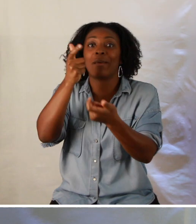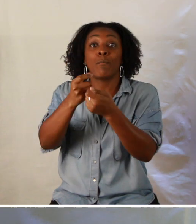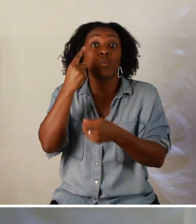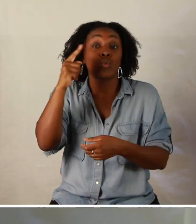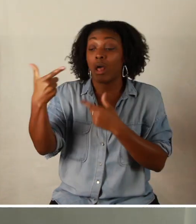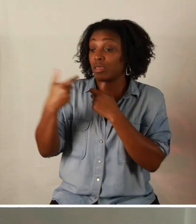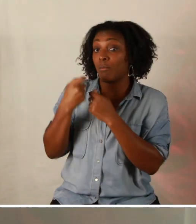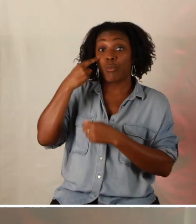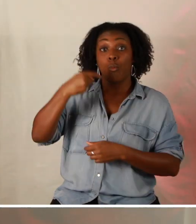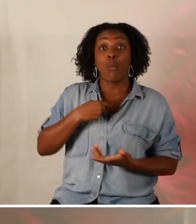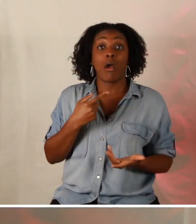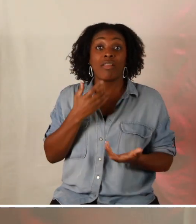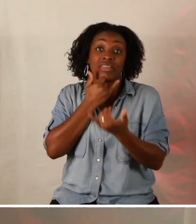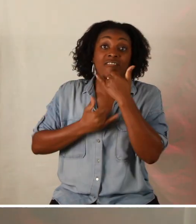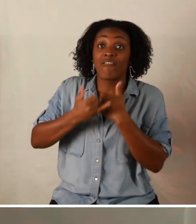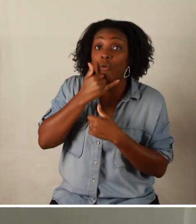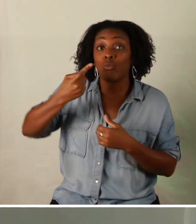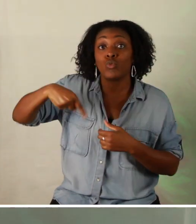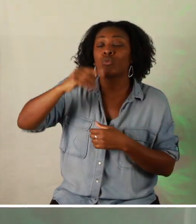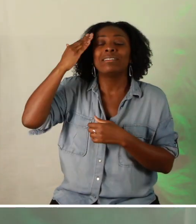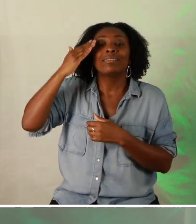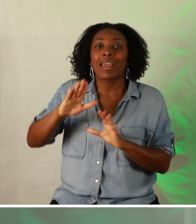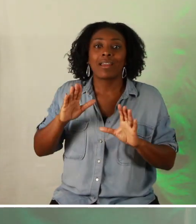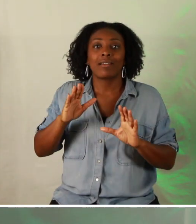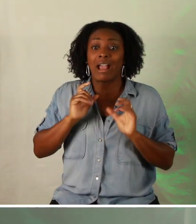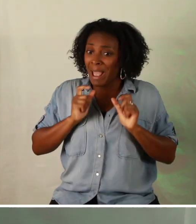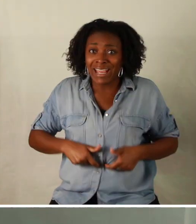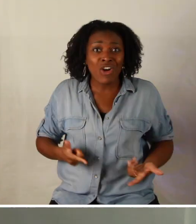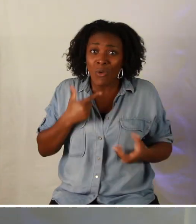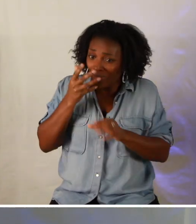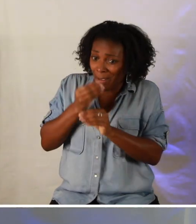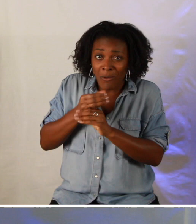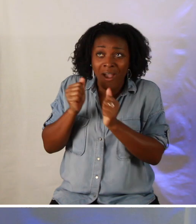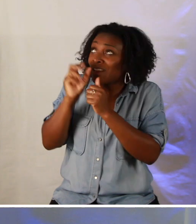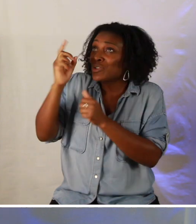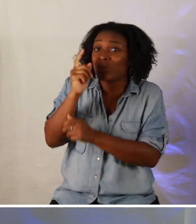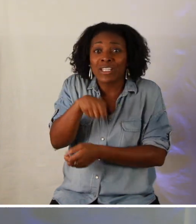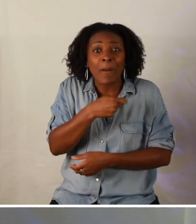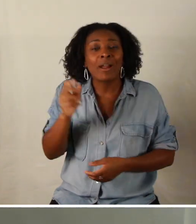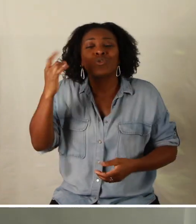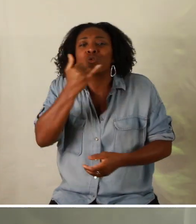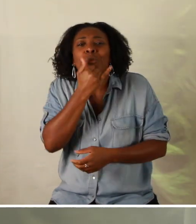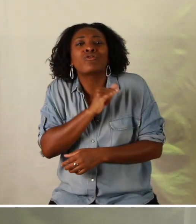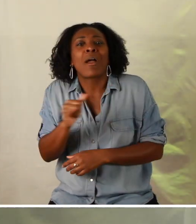moi, là où sont nos défauts et comment il va nous faire travailler. Nous sommes à l'école de Dieu. Donc Dieu ne se trompe pas